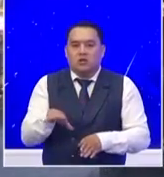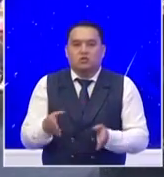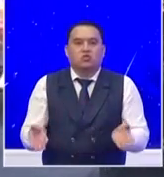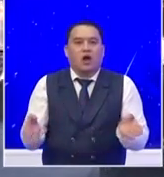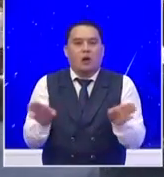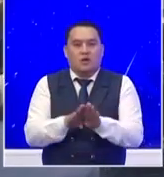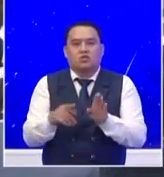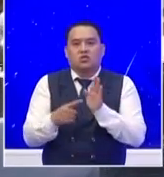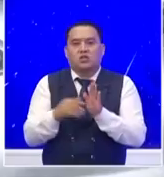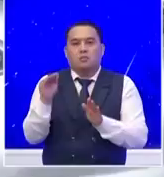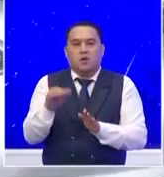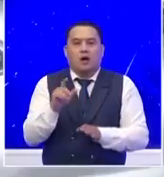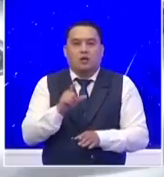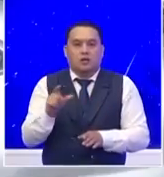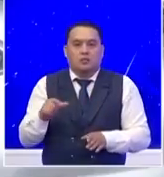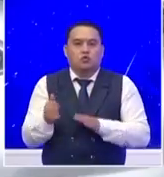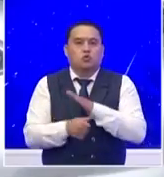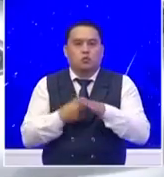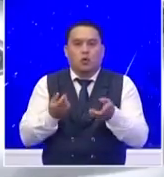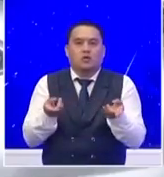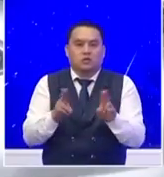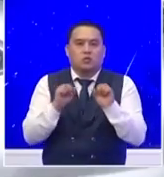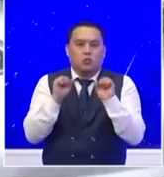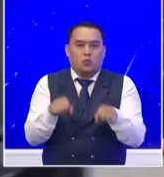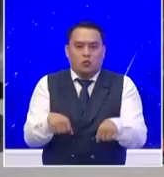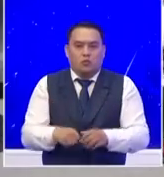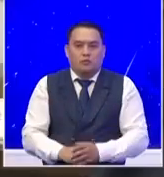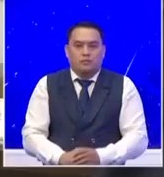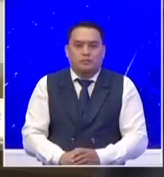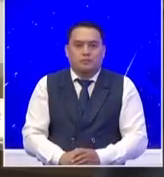жабылып, 7000-нан аса адам жұмыссыз қалуы мүмкін.